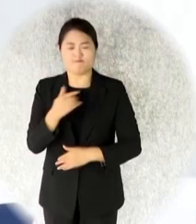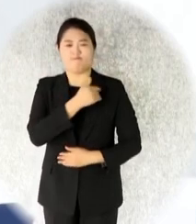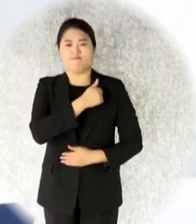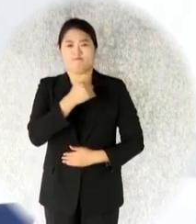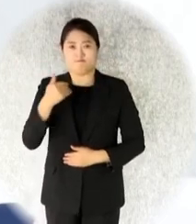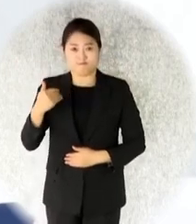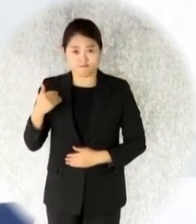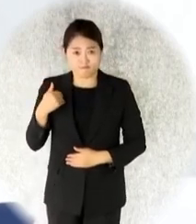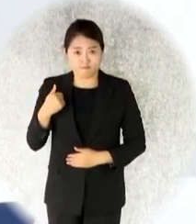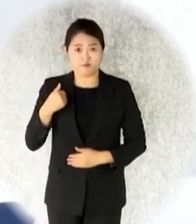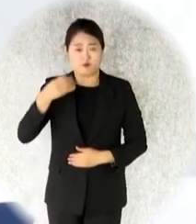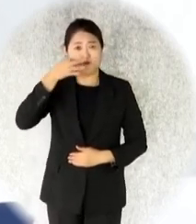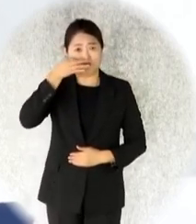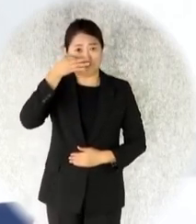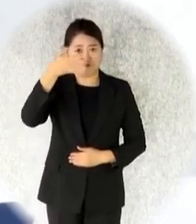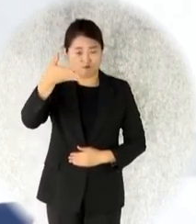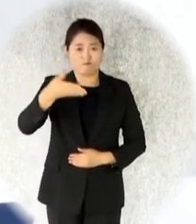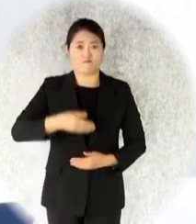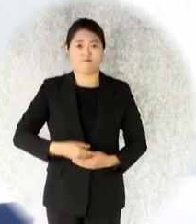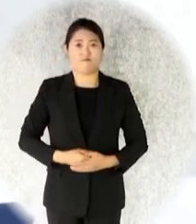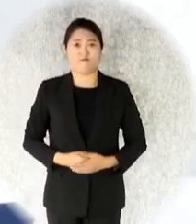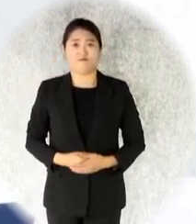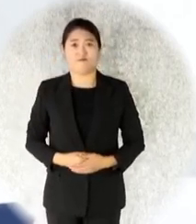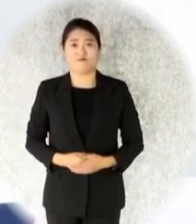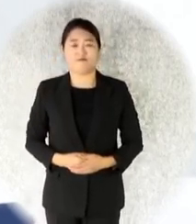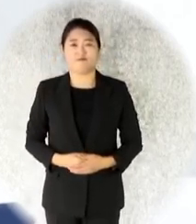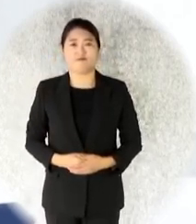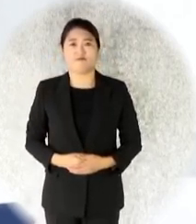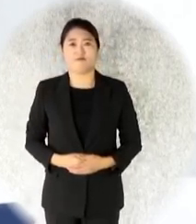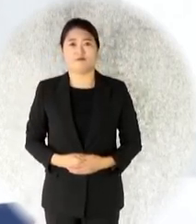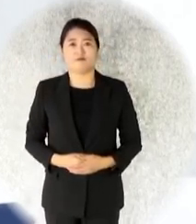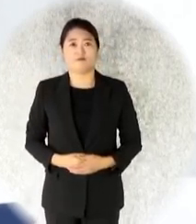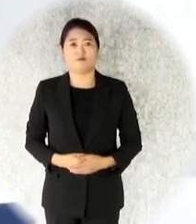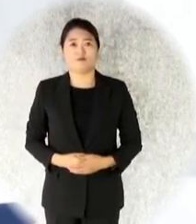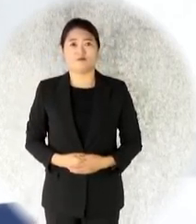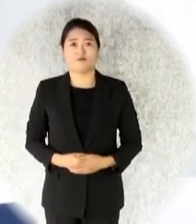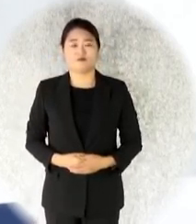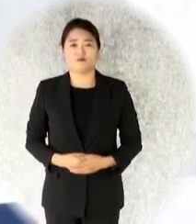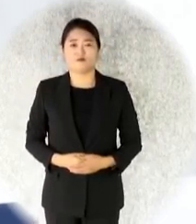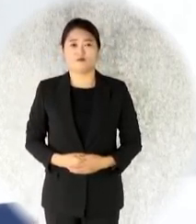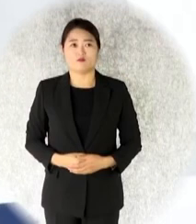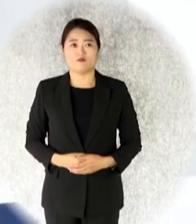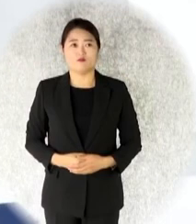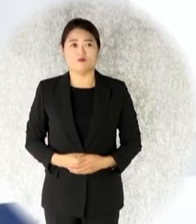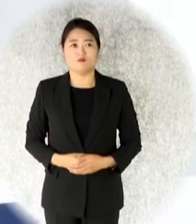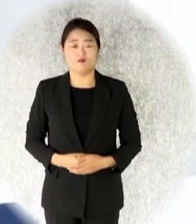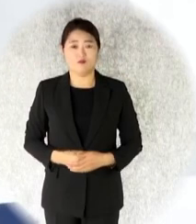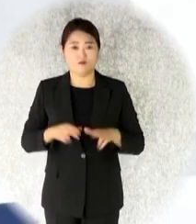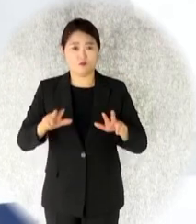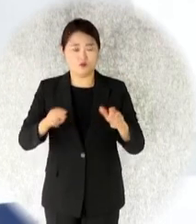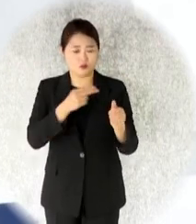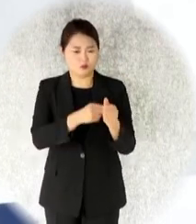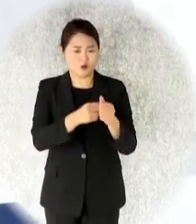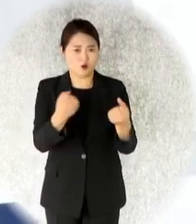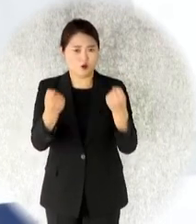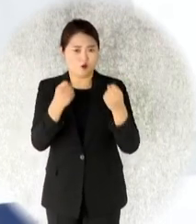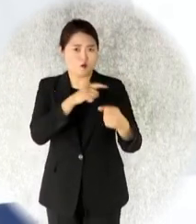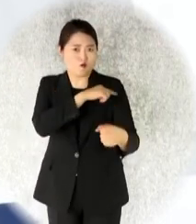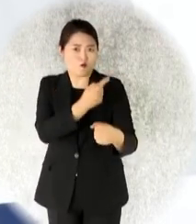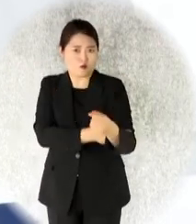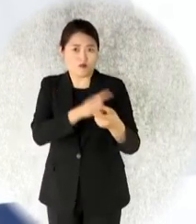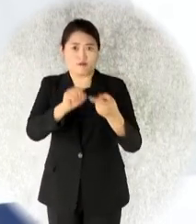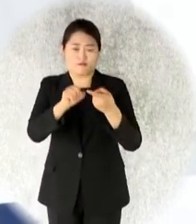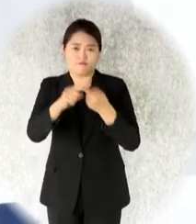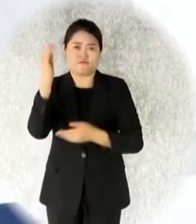직접적으로 보여주기 때문입니다 이제는 교사의 건강권에 대해서도